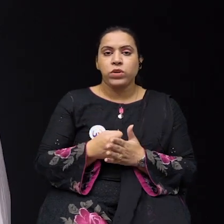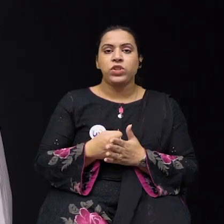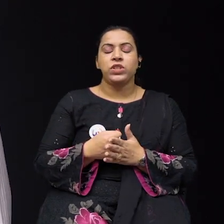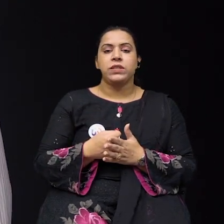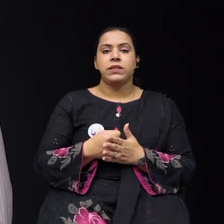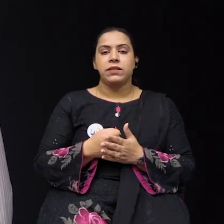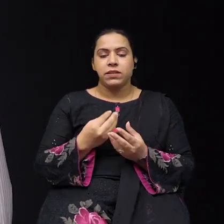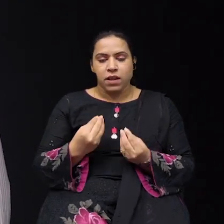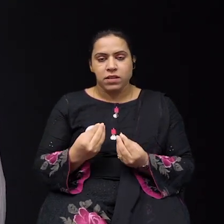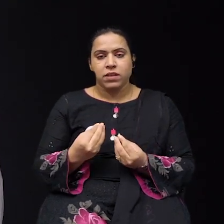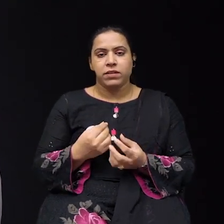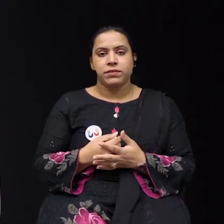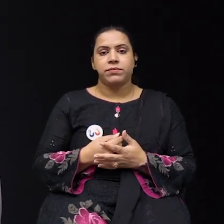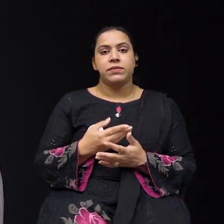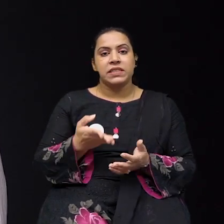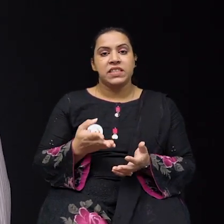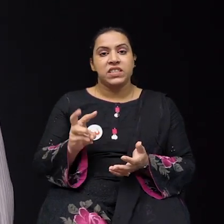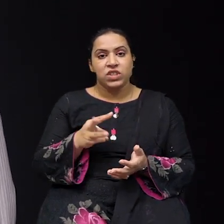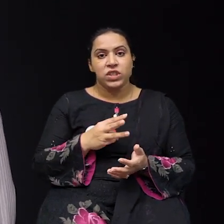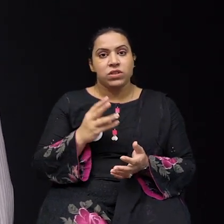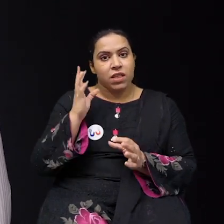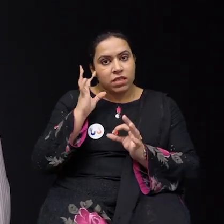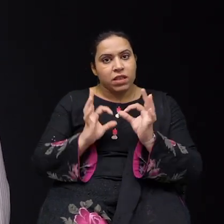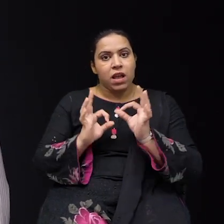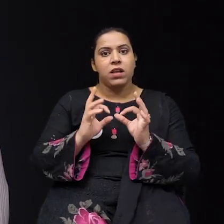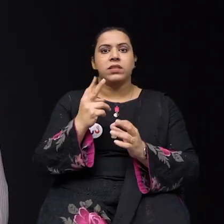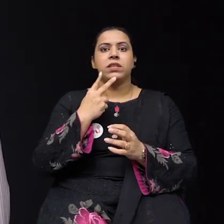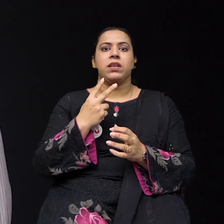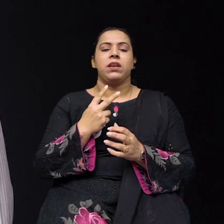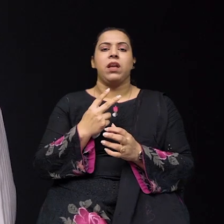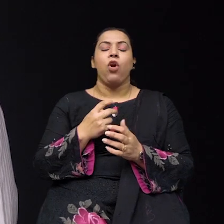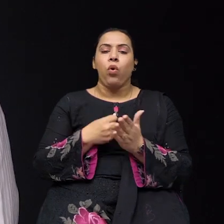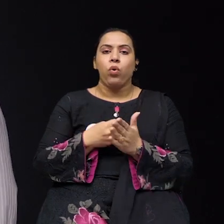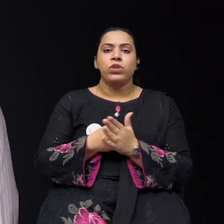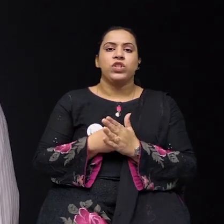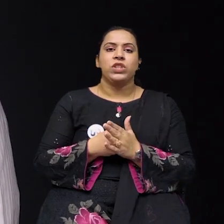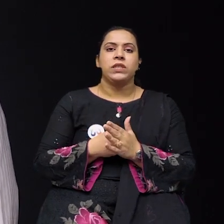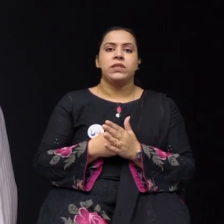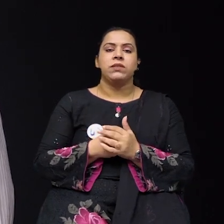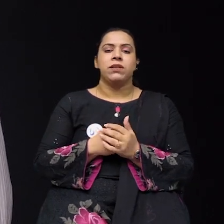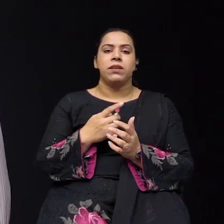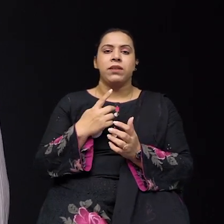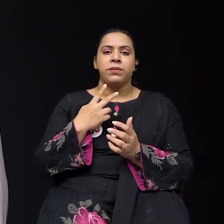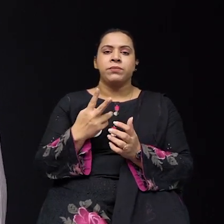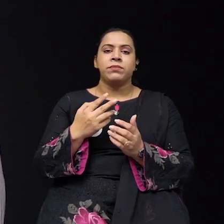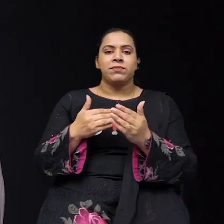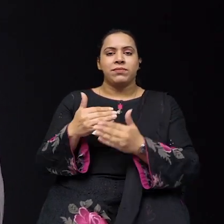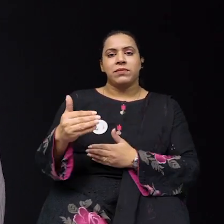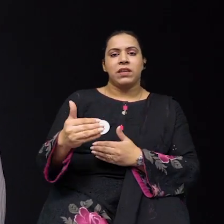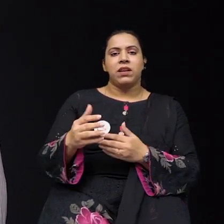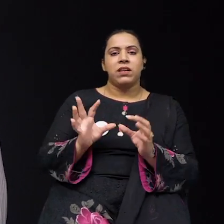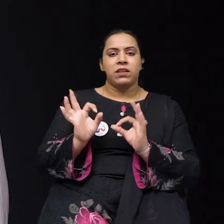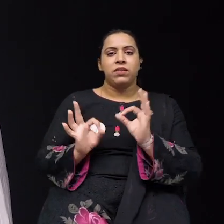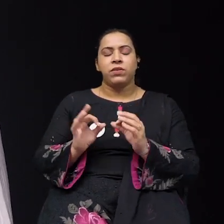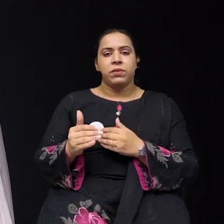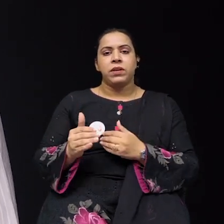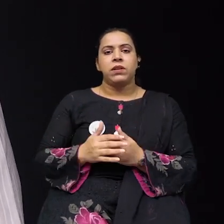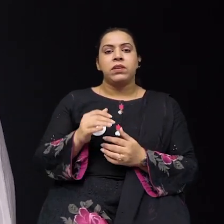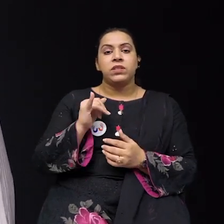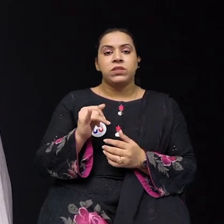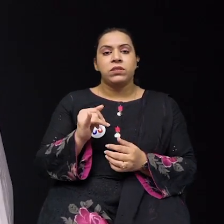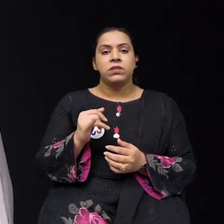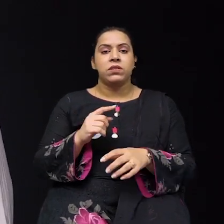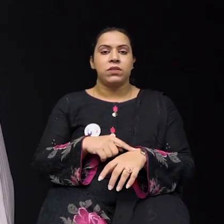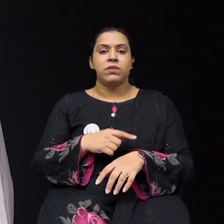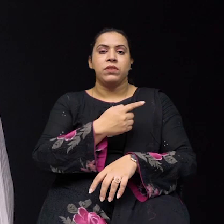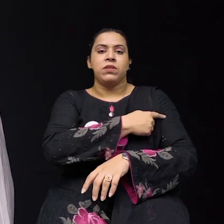سے کوشش اور یہی ہے، درخواست یہی ہے کہ ان چیزوں کو دھیان سے دیکھیے اور کوشش کریں کہ آپ ان تکلیفوں سے بچیں. جس وقت